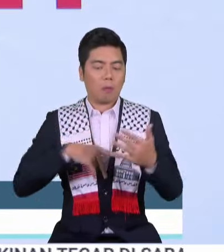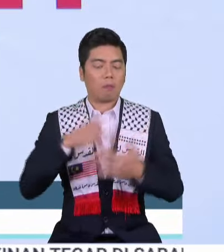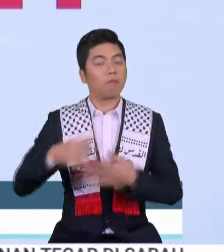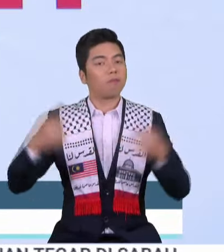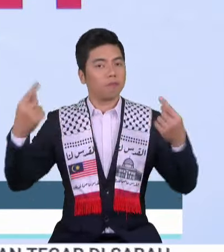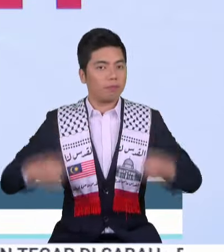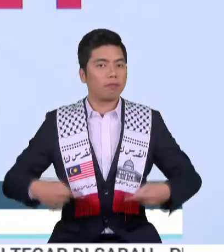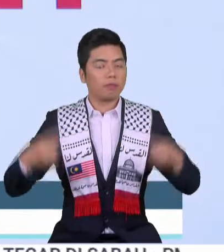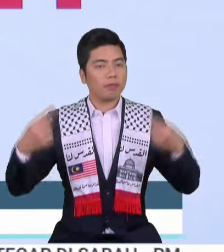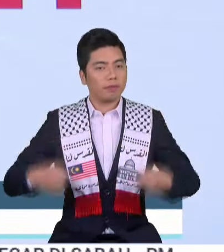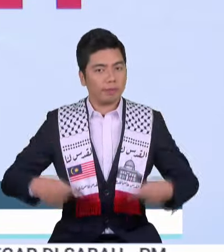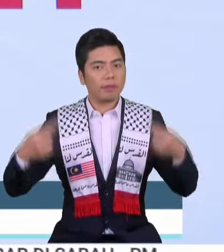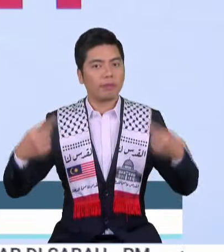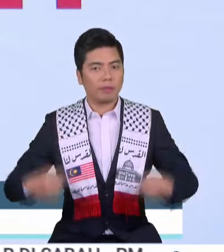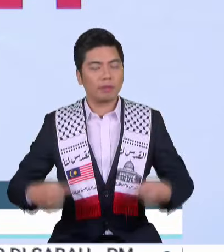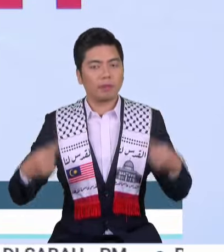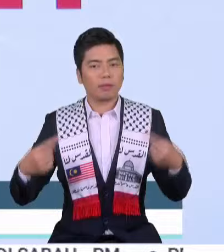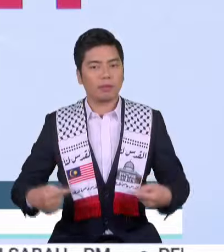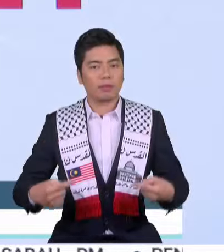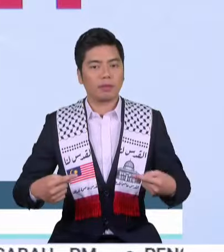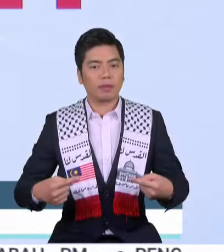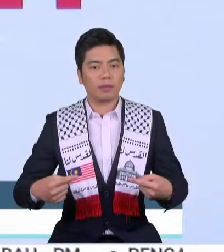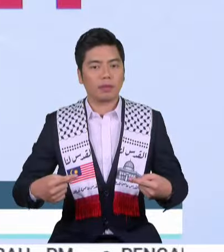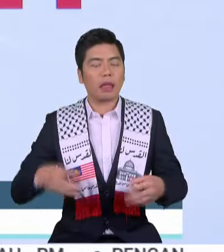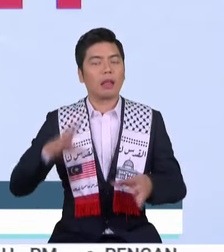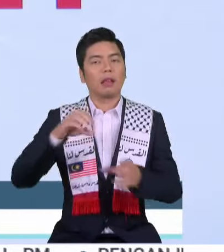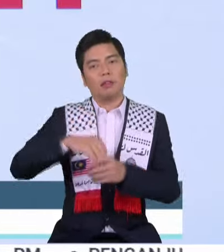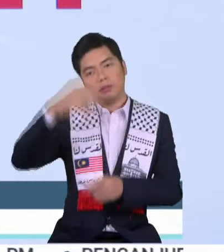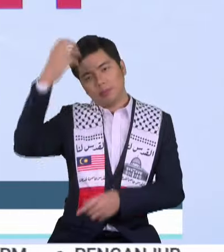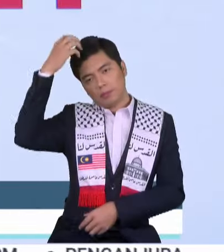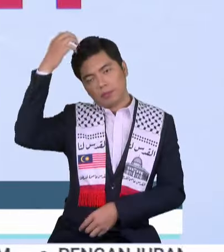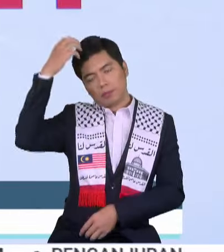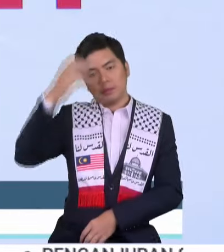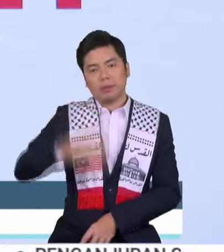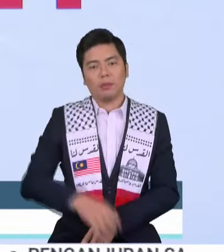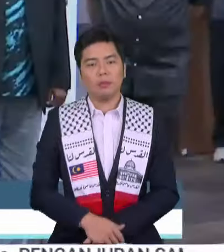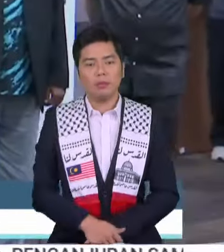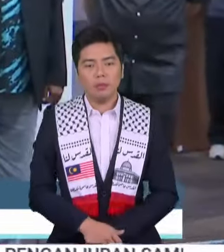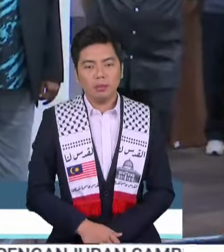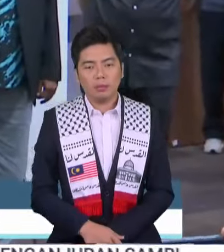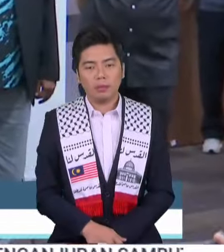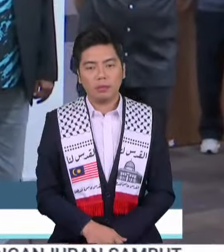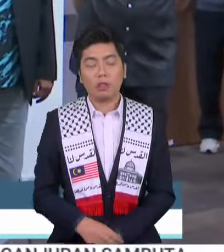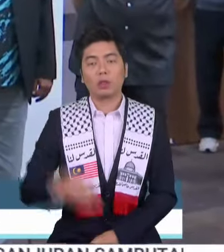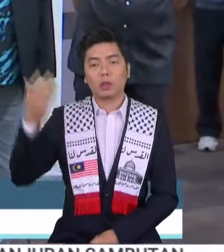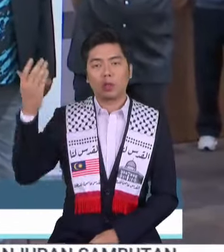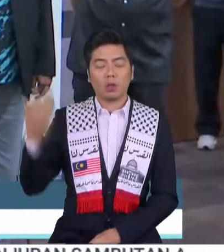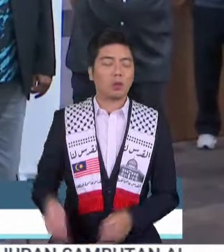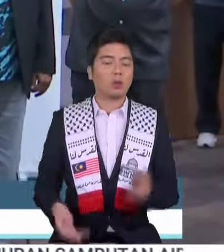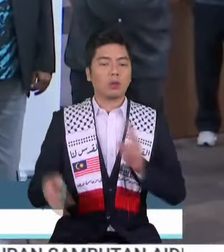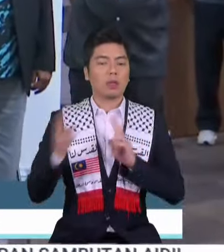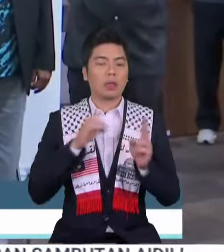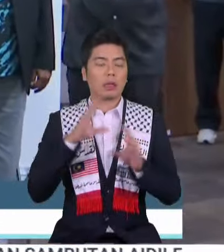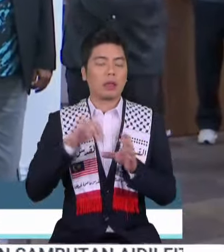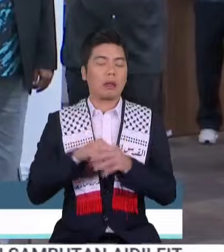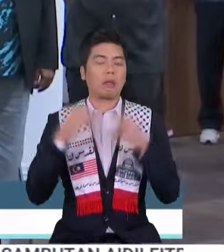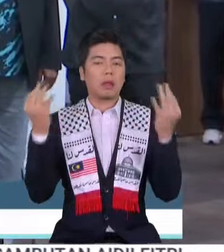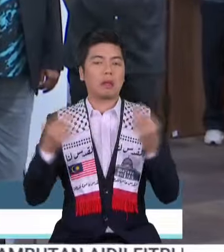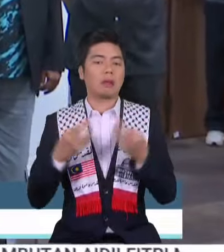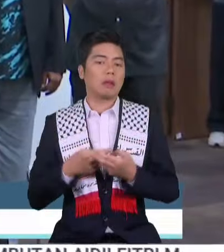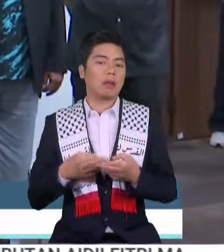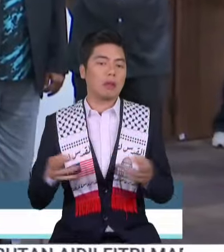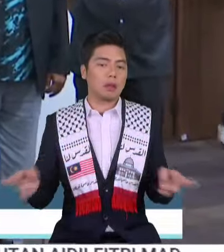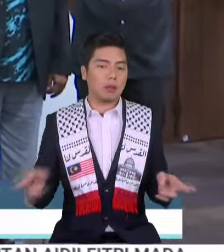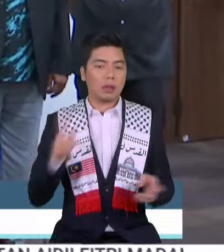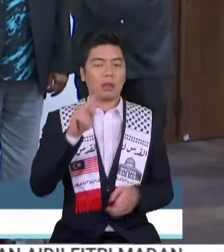di Selangor. Beliau ditemui selepas Majlis Pelancaran Liga